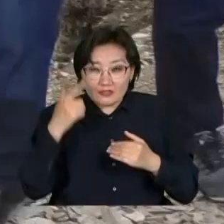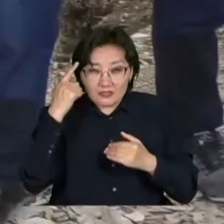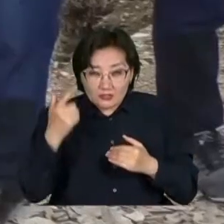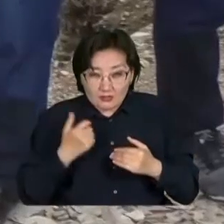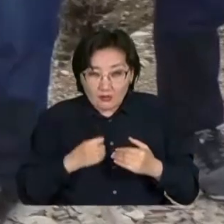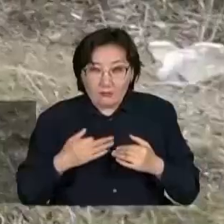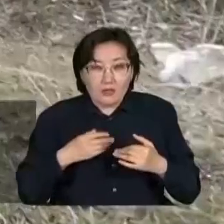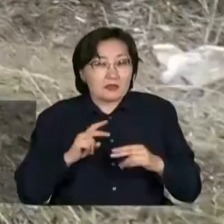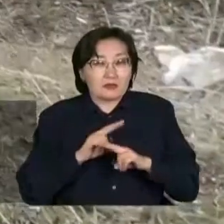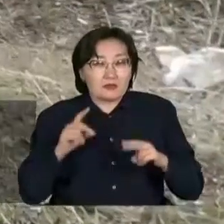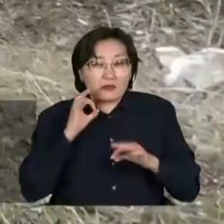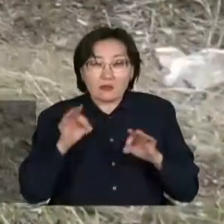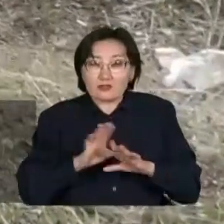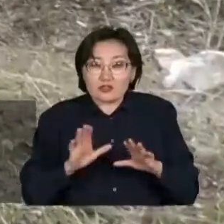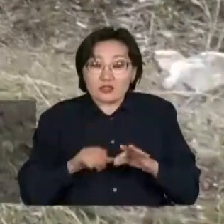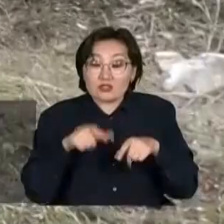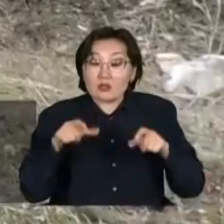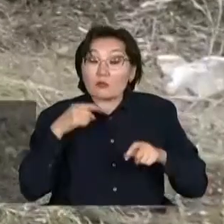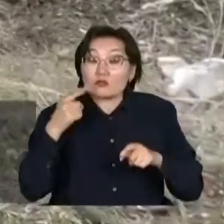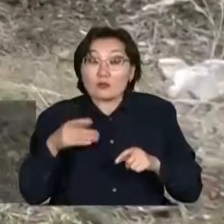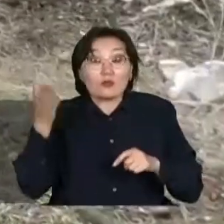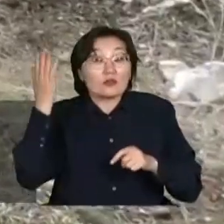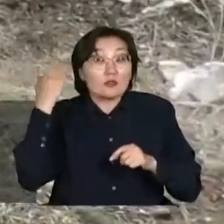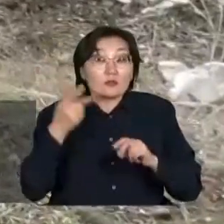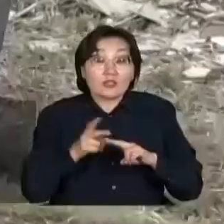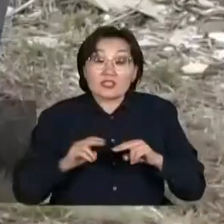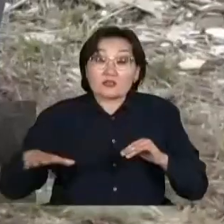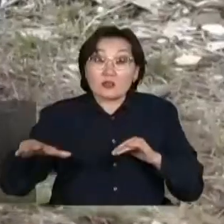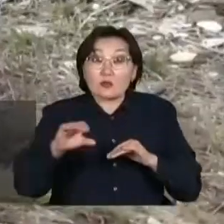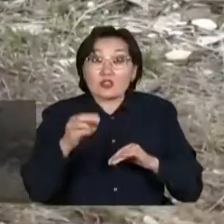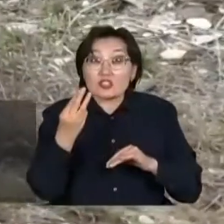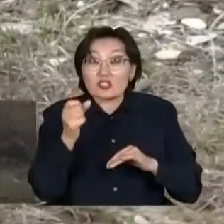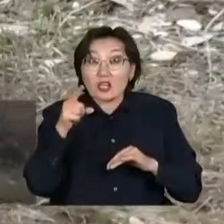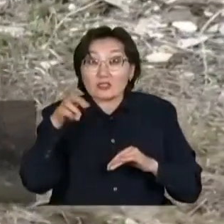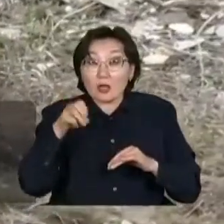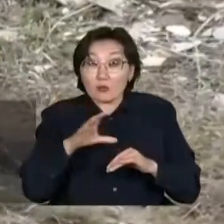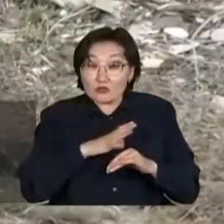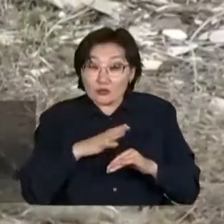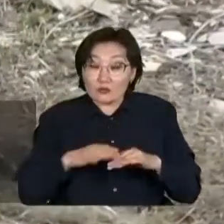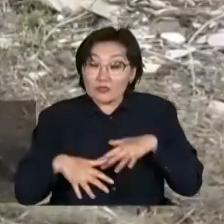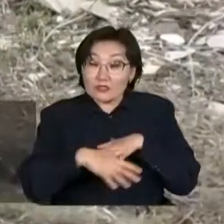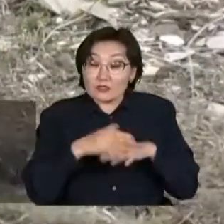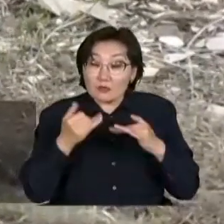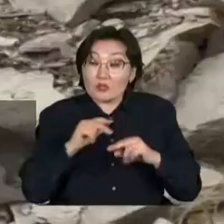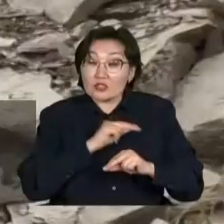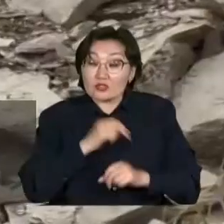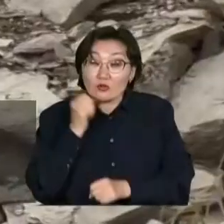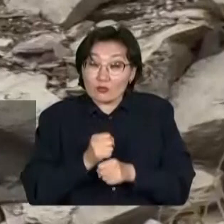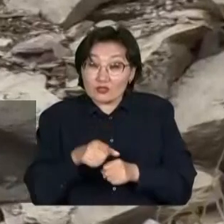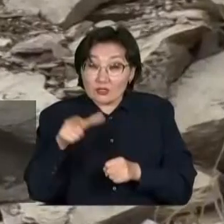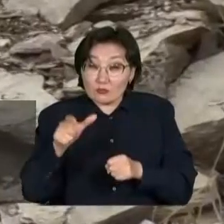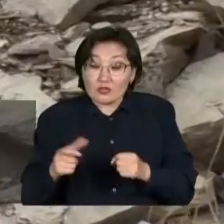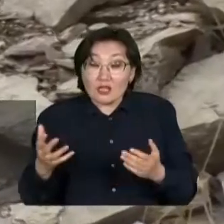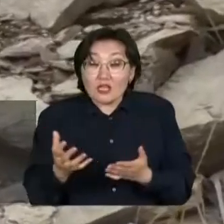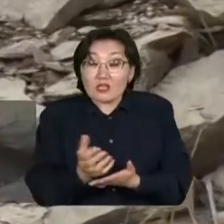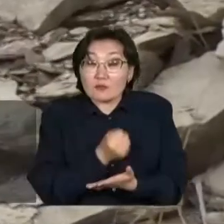ешкім айтқан жоқ бізге. Азаматтардың сөзіне сенсек, бұрынырақта бұл аумақта шахта болған көрінеді. Көпшілік қазіргі жұмыскерлердің қазба